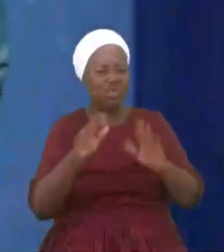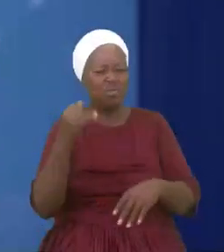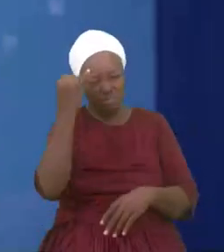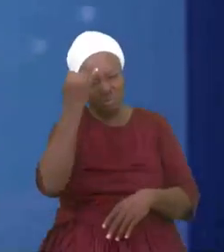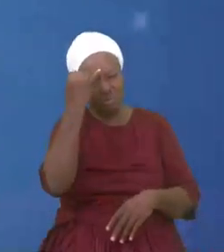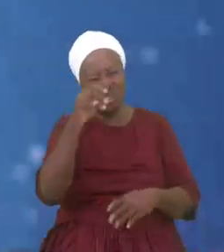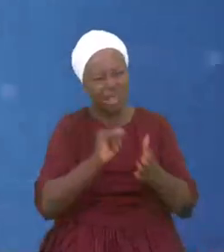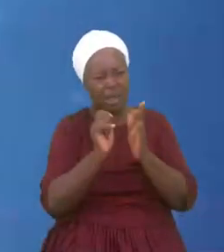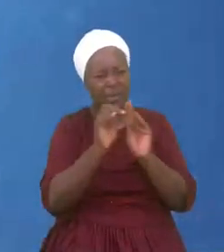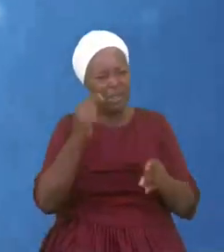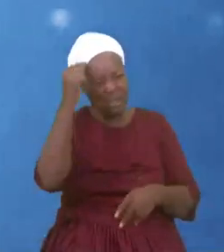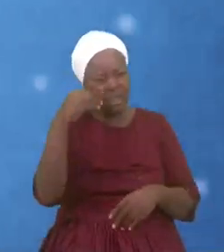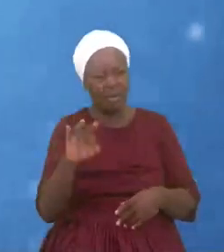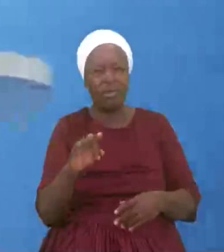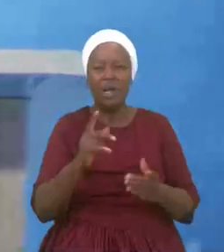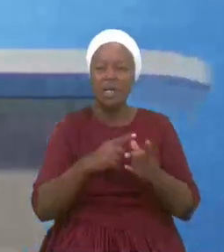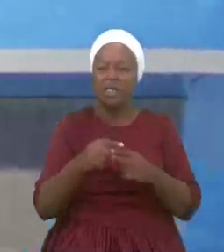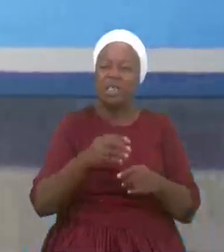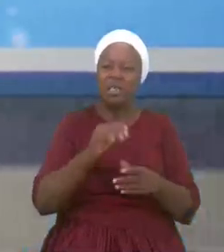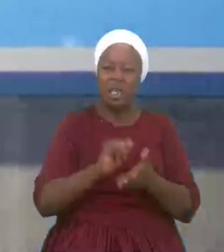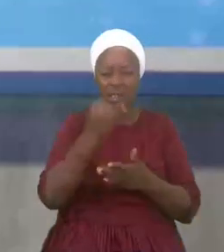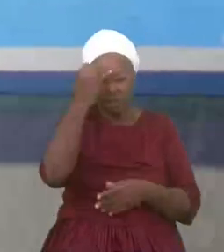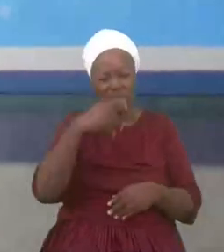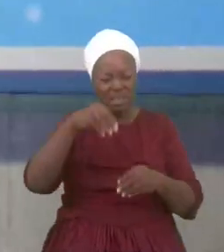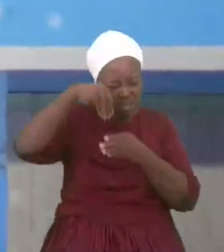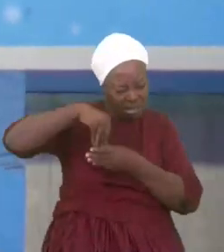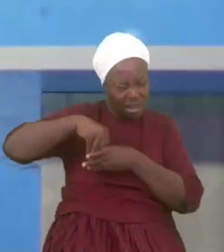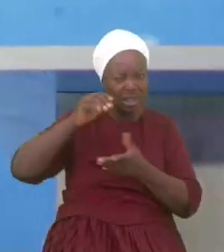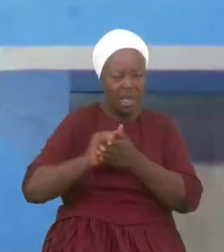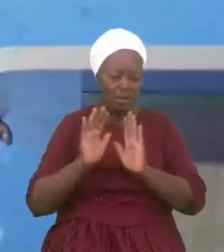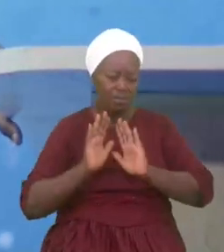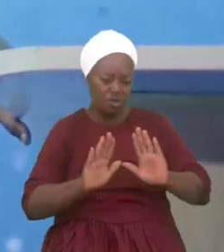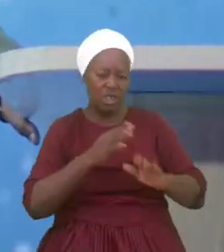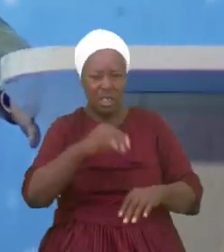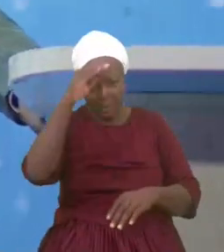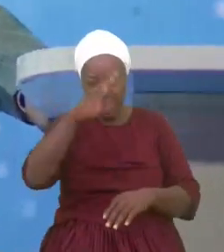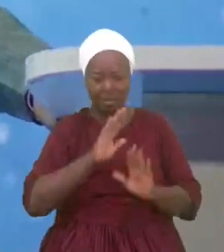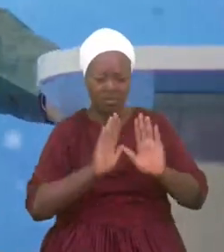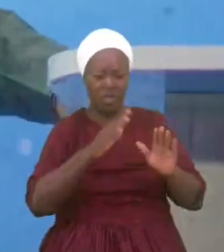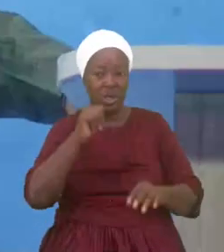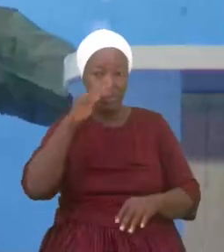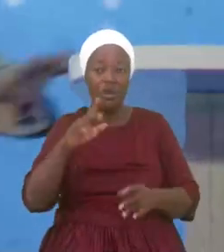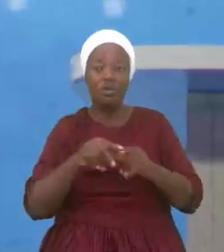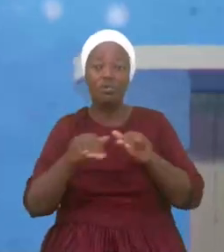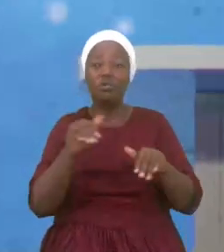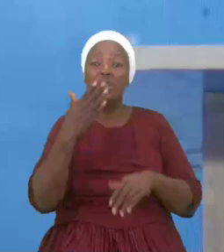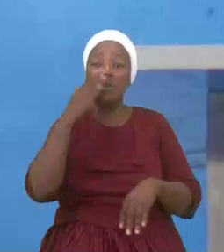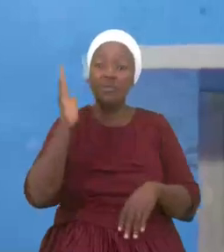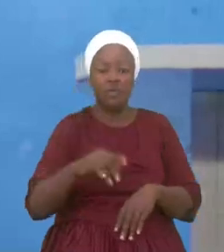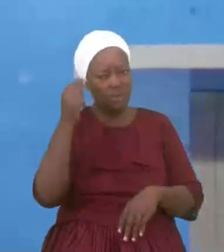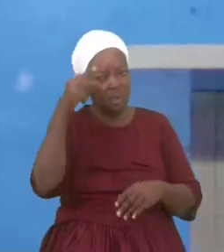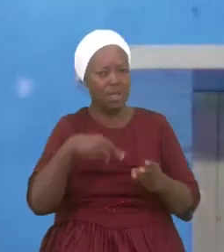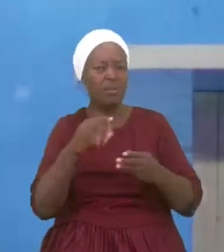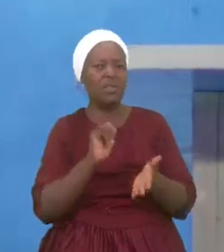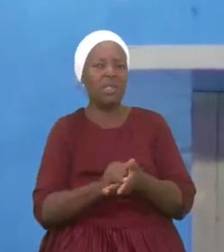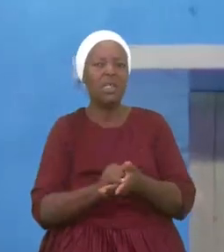l'imagination la mauvaise imagination l'imagination meurtrière l'imagination les pensées qui te poussent